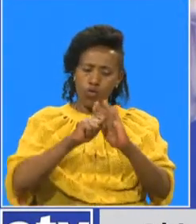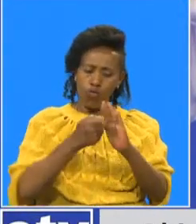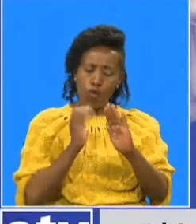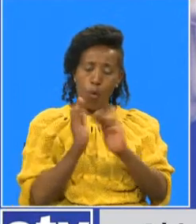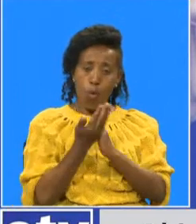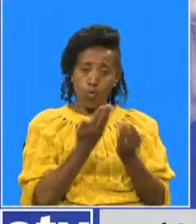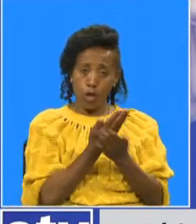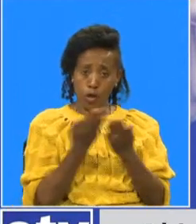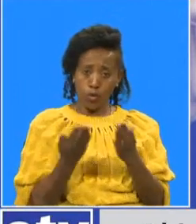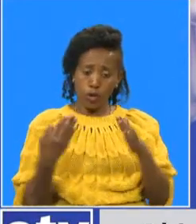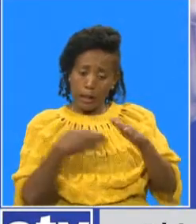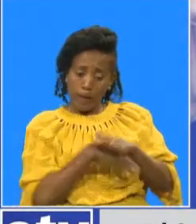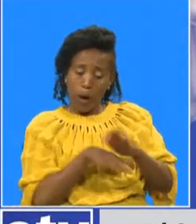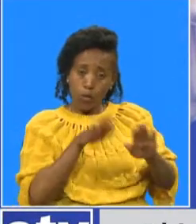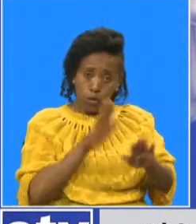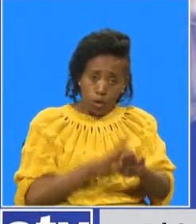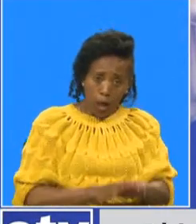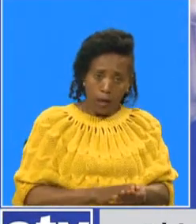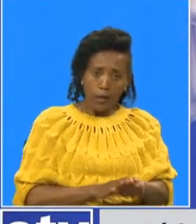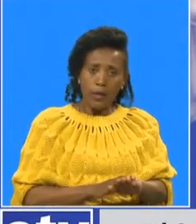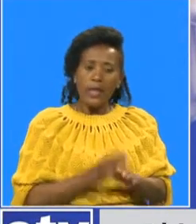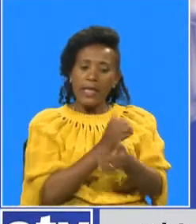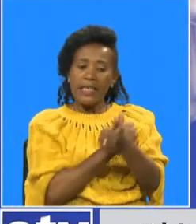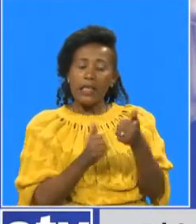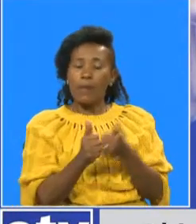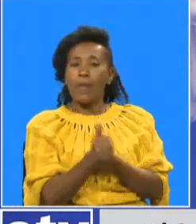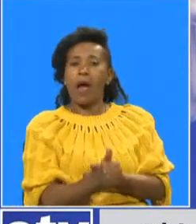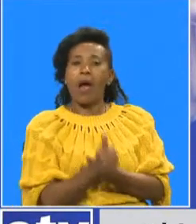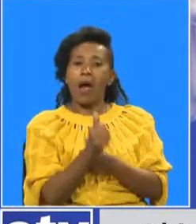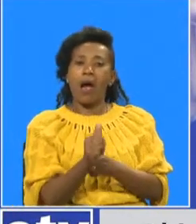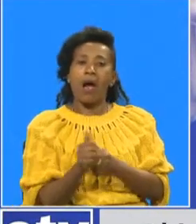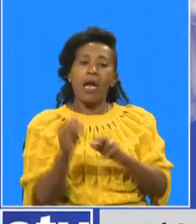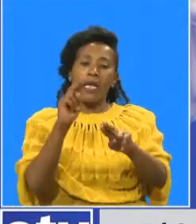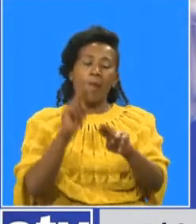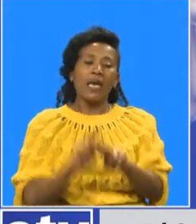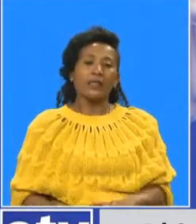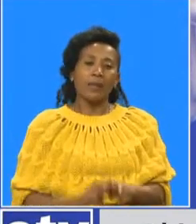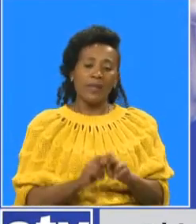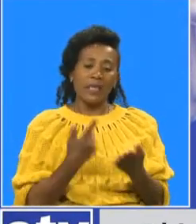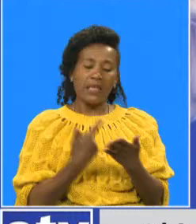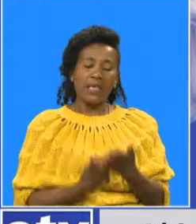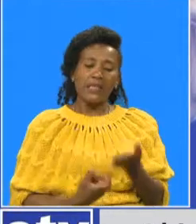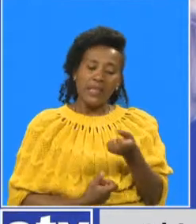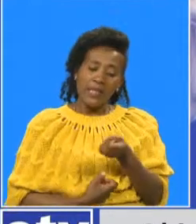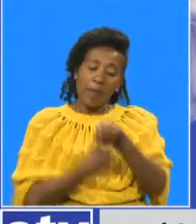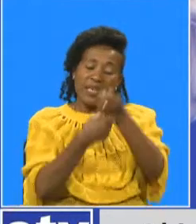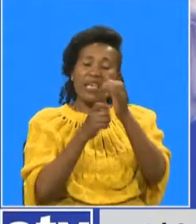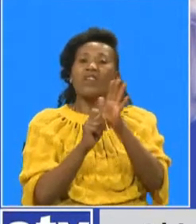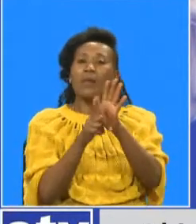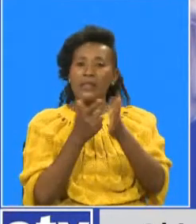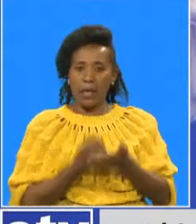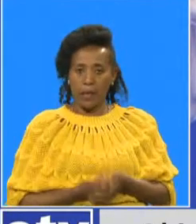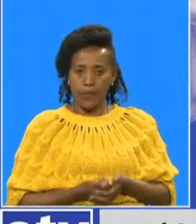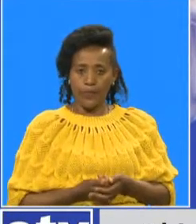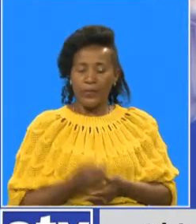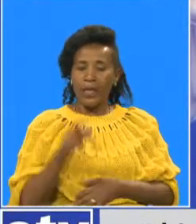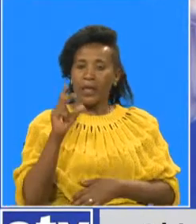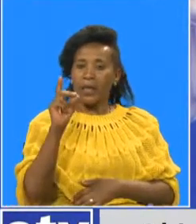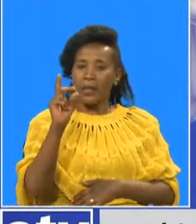የሆኑ ግብአቶች ላይ የፕራዮሪቲ የማስቀመጥ እነዚህን የመደገፍ ለምሳሌ